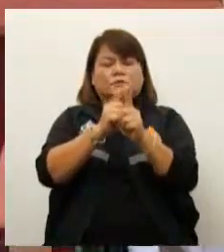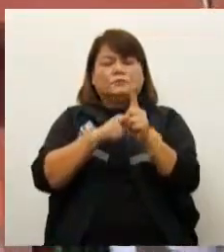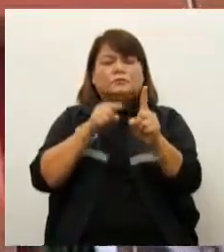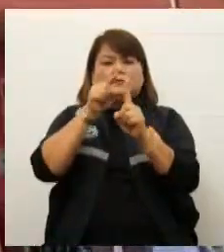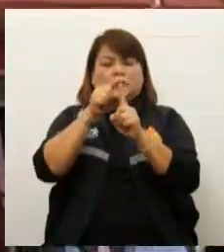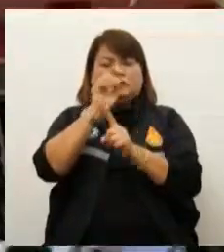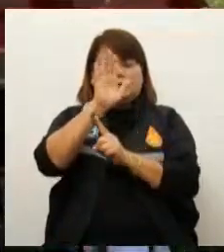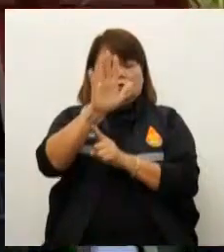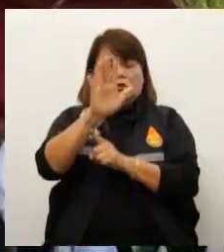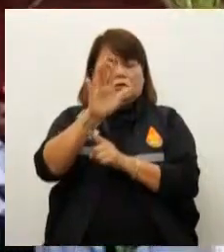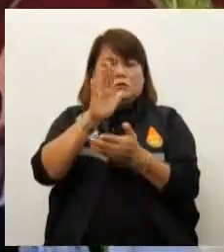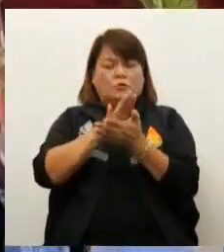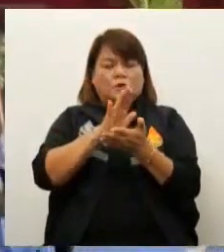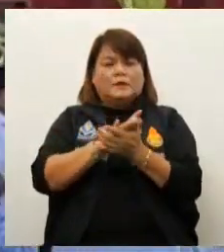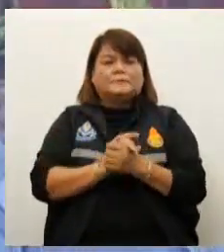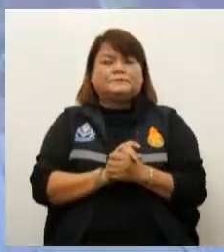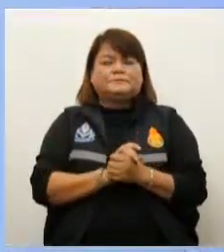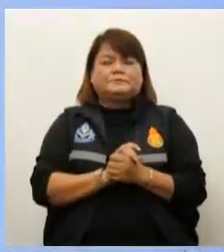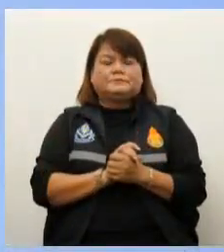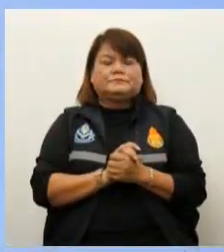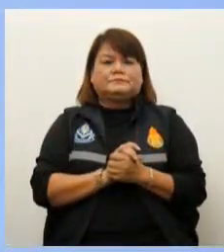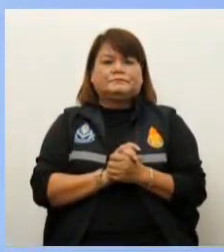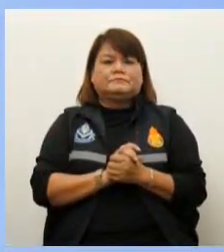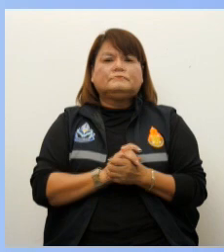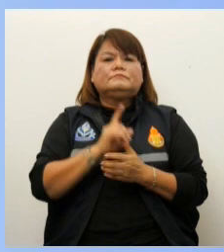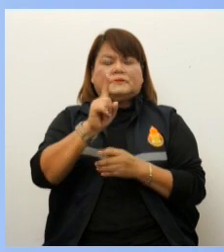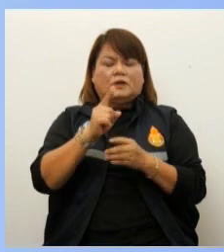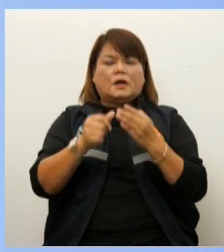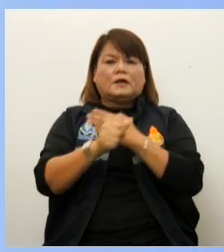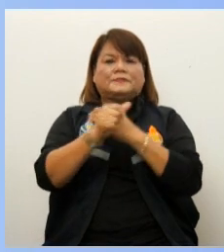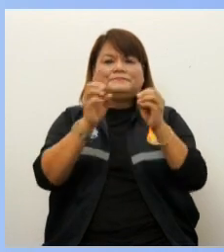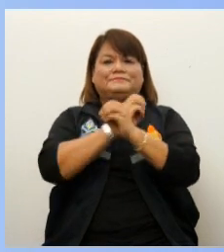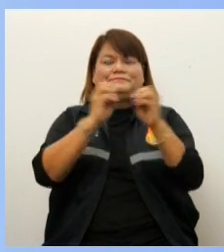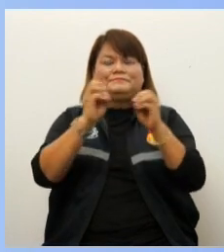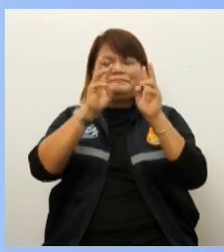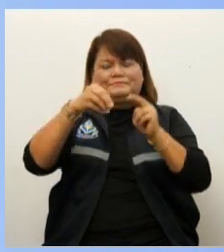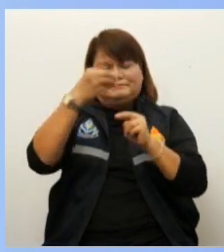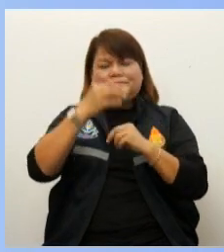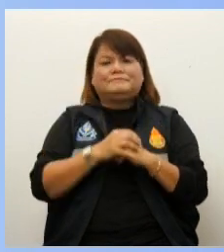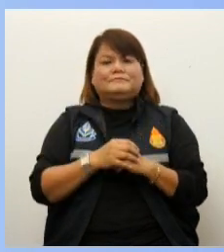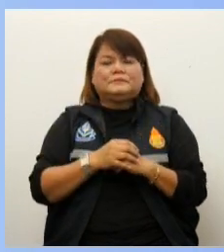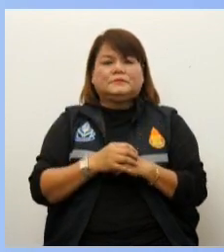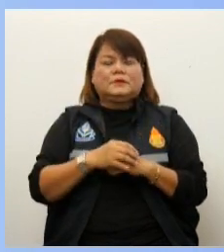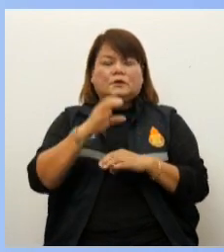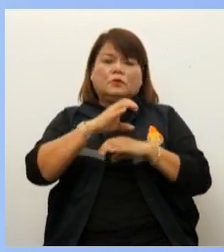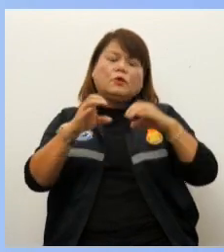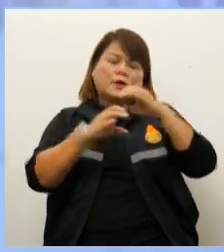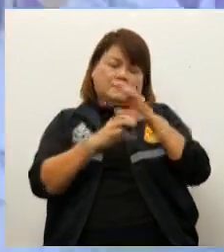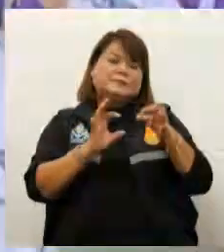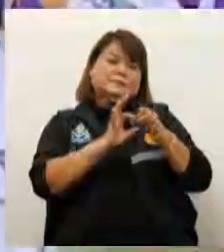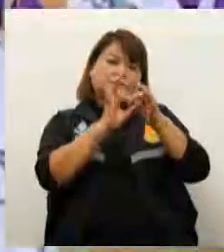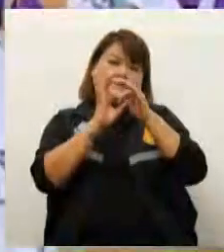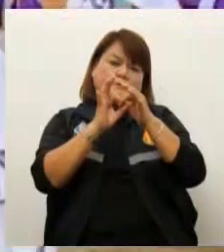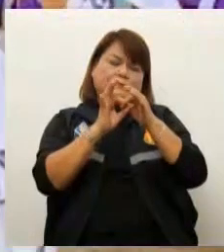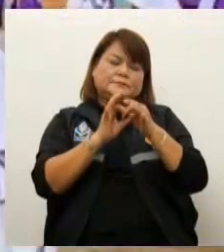าพดังต่อไปนี้ด้านความปลอดภัยของผู้เรียนโครงการที่เกี่ยวข้อง